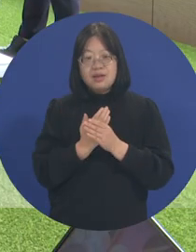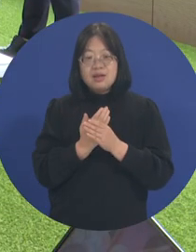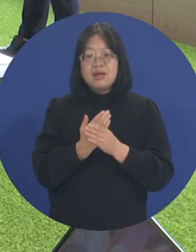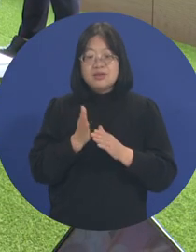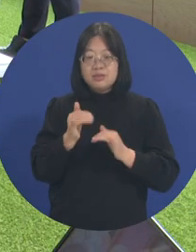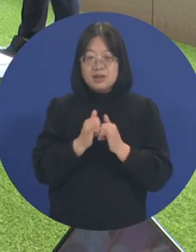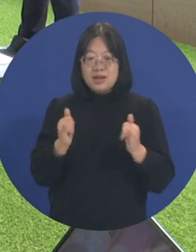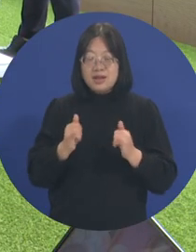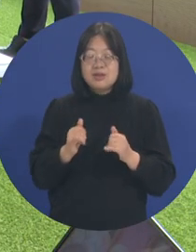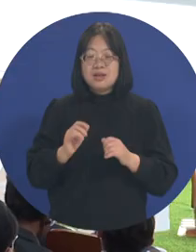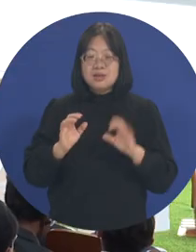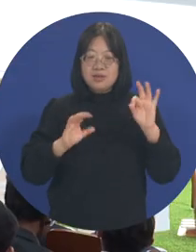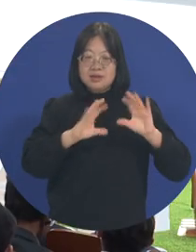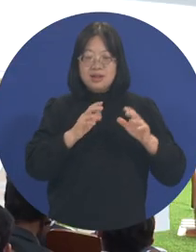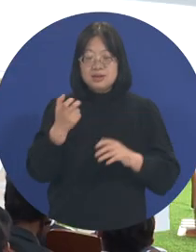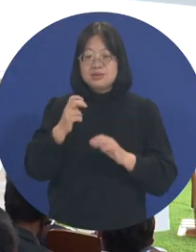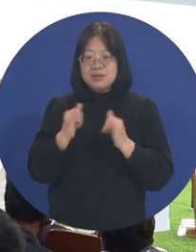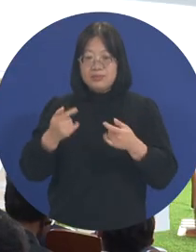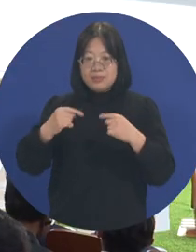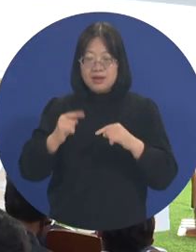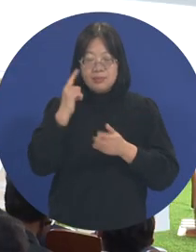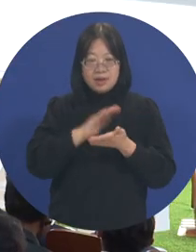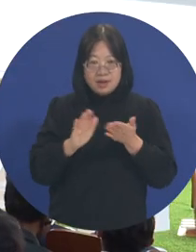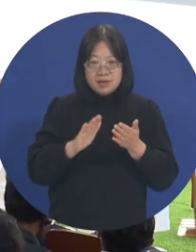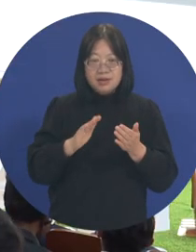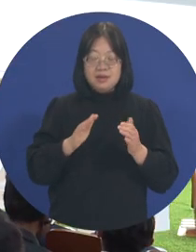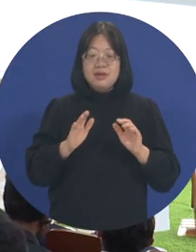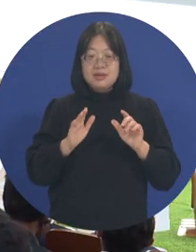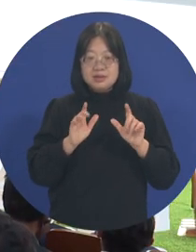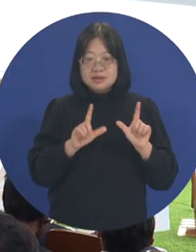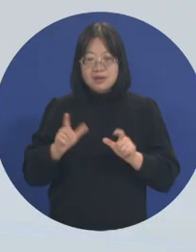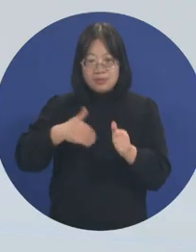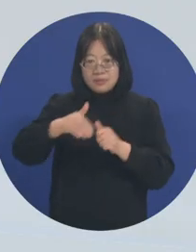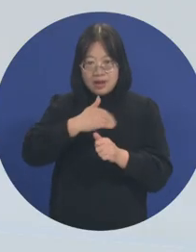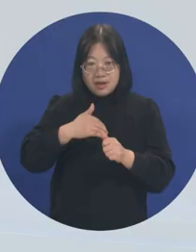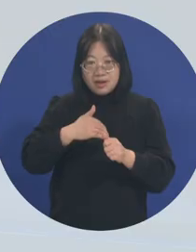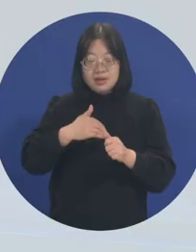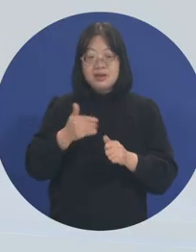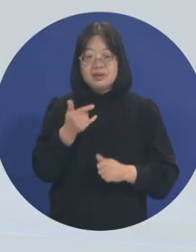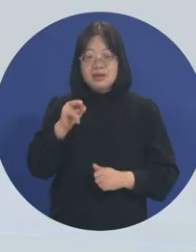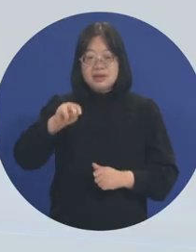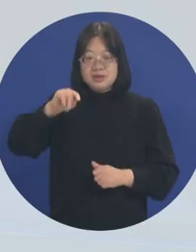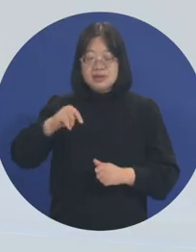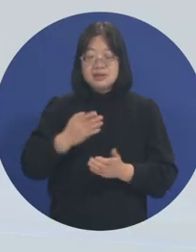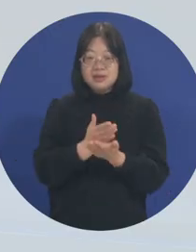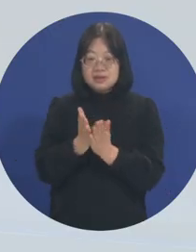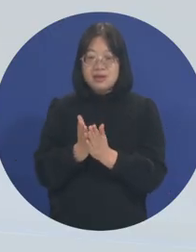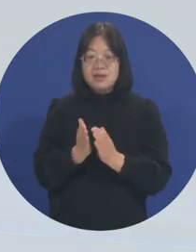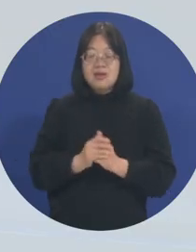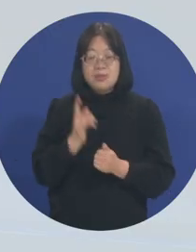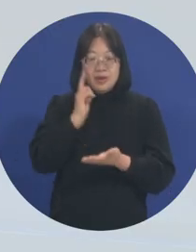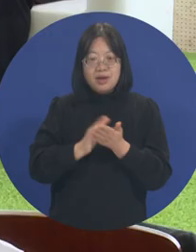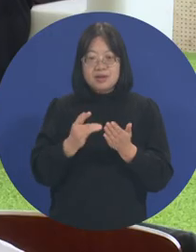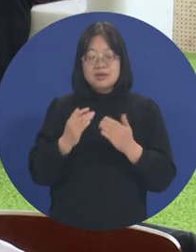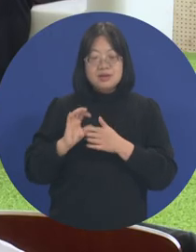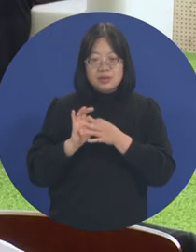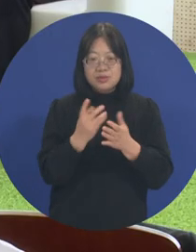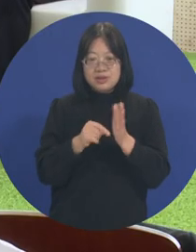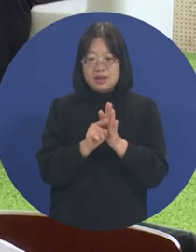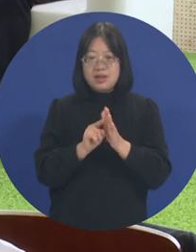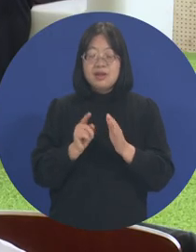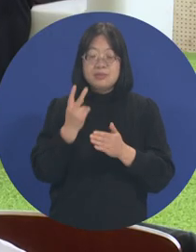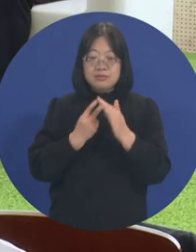70여 명이 참가하며 평화, 생태, 넥서스 세션으로 나눠 DMZ의 지속가능한 생태와 평화를 위한 비전을